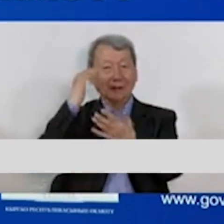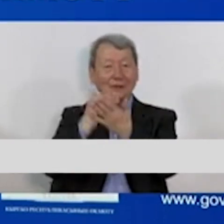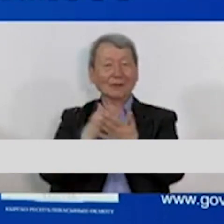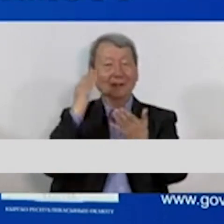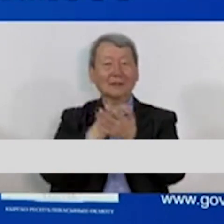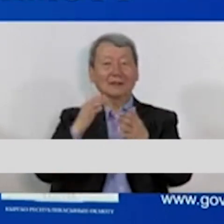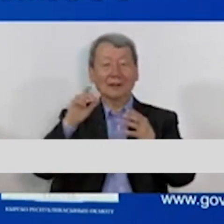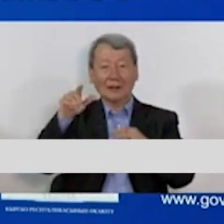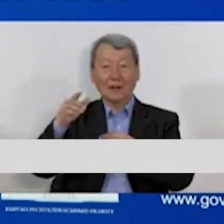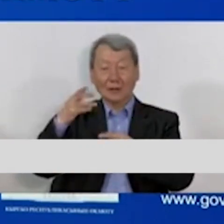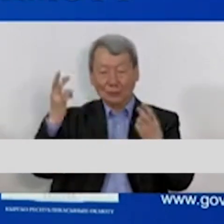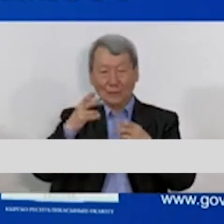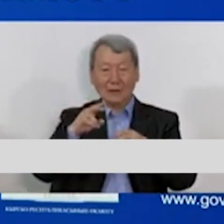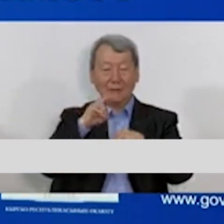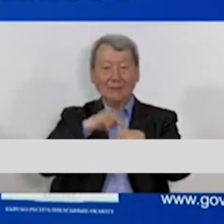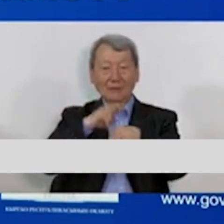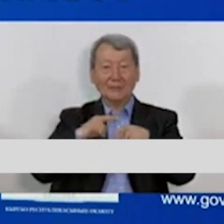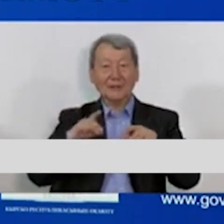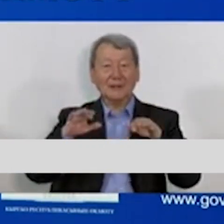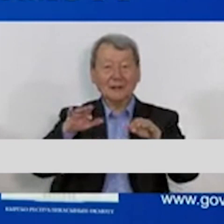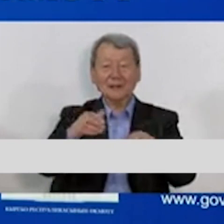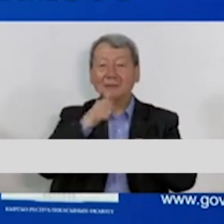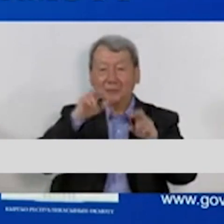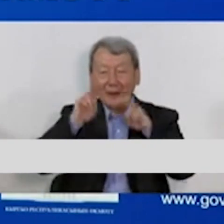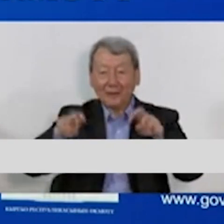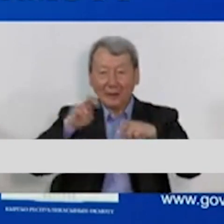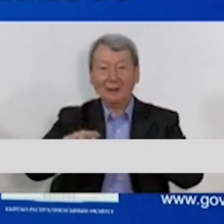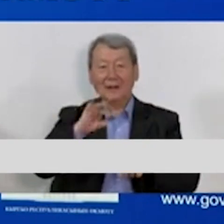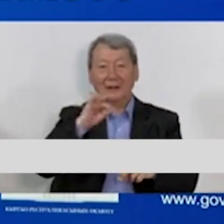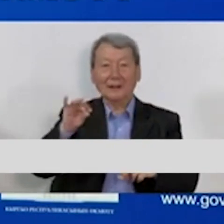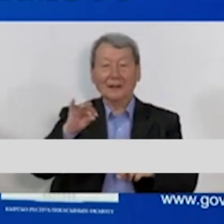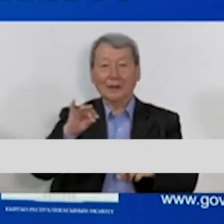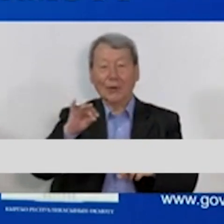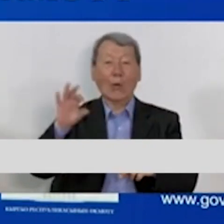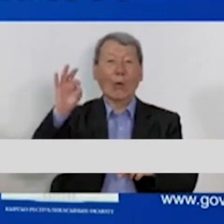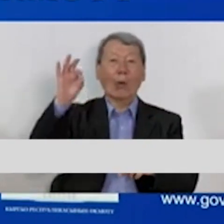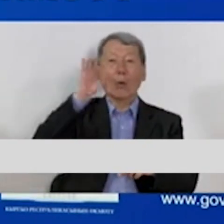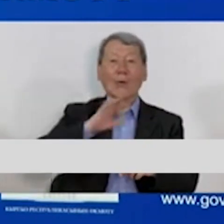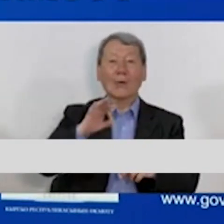Кыргызской Республики». Назначены необходимые экспертизы, и значит,